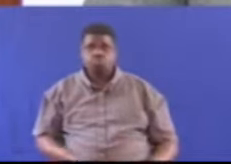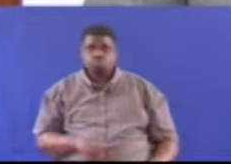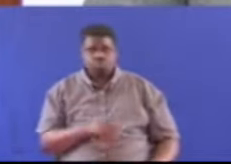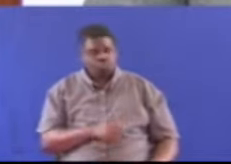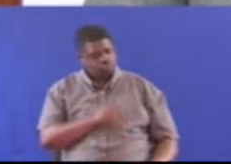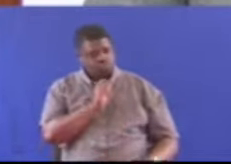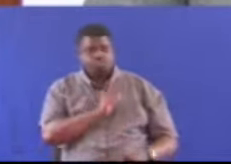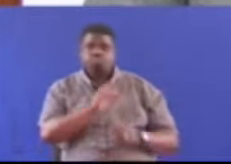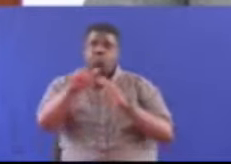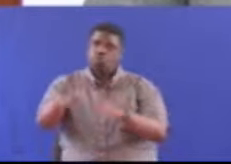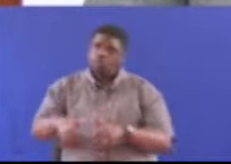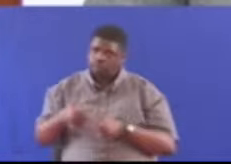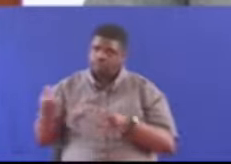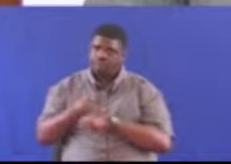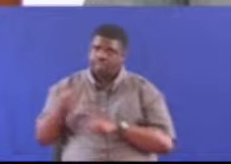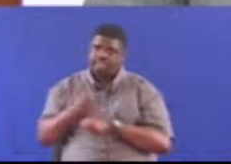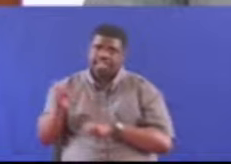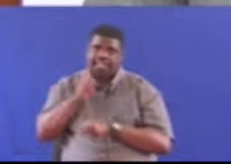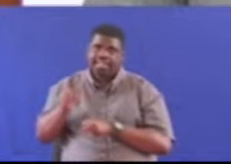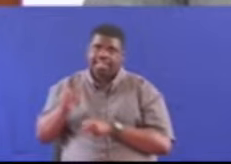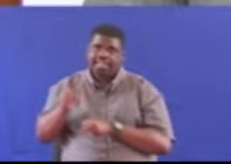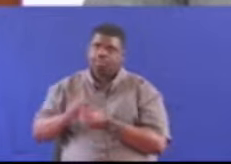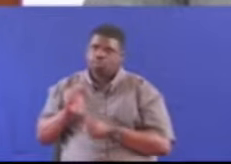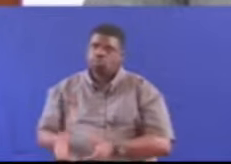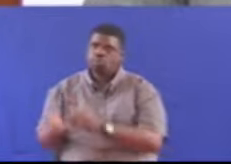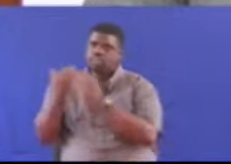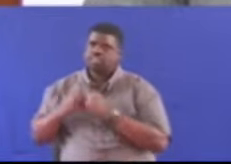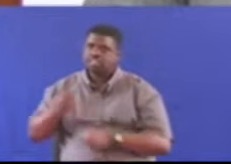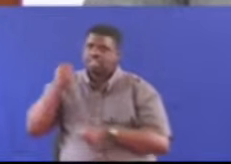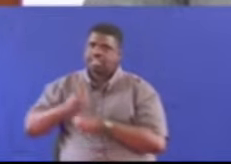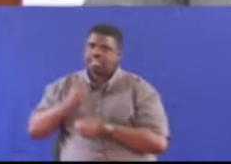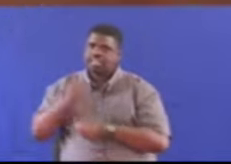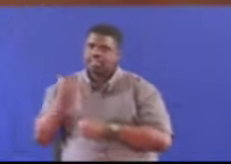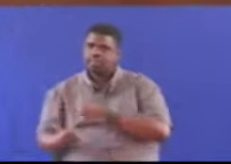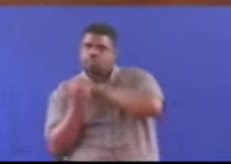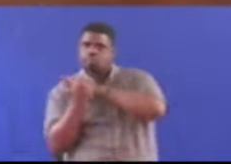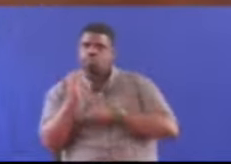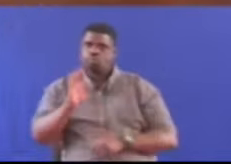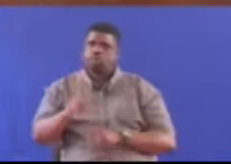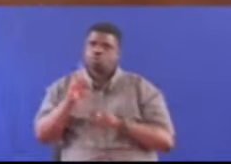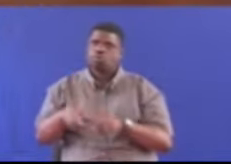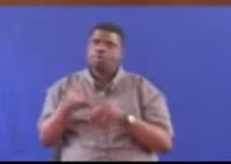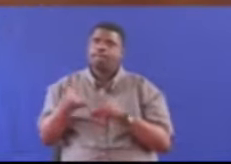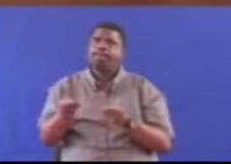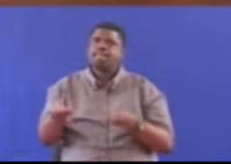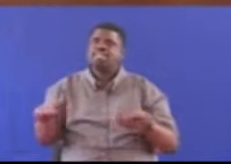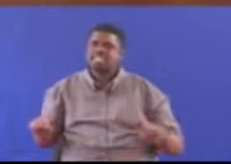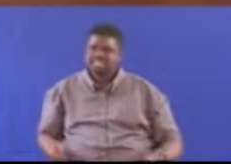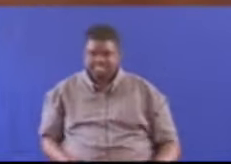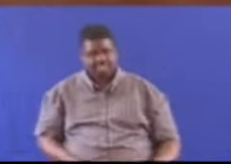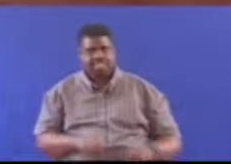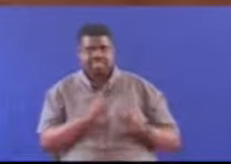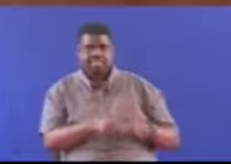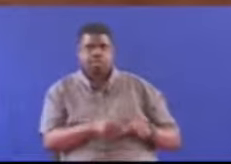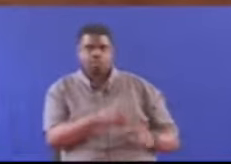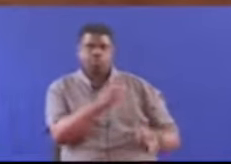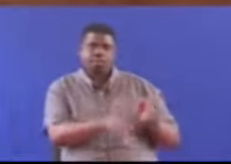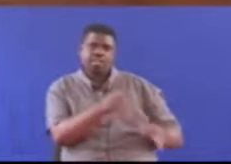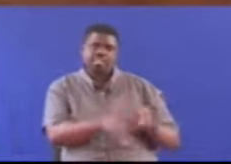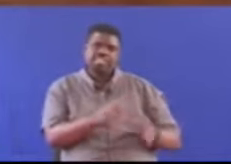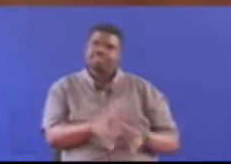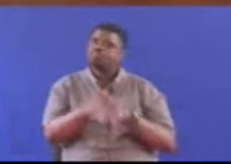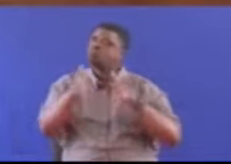kila linalowezekana kuwezesha kazi na majukumu yako kuwa mepesi na yenye ufanisi mkubwa.